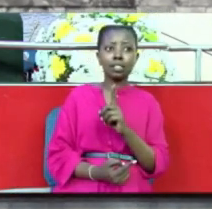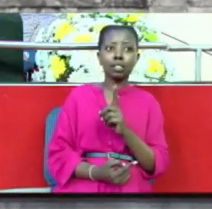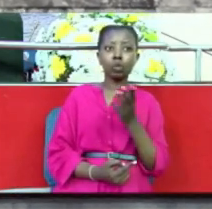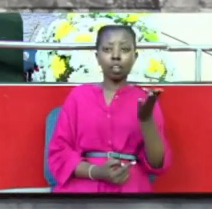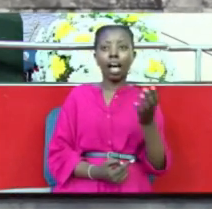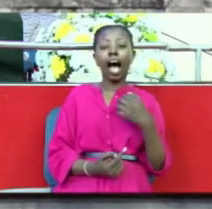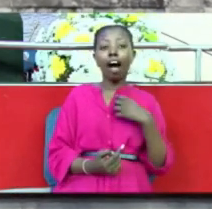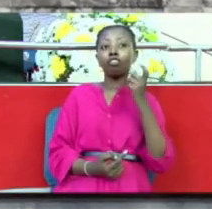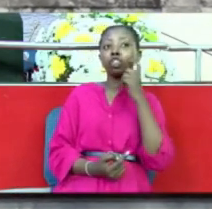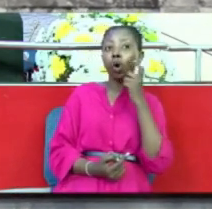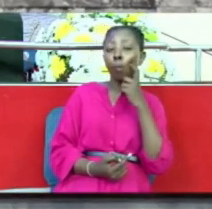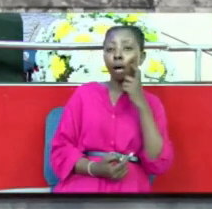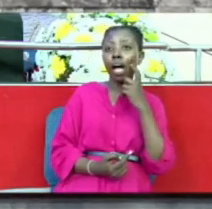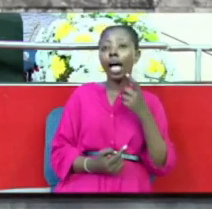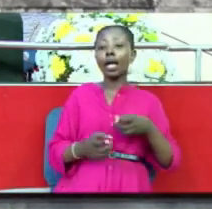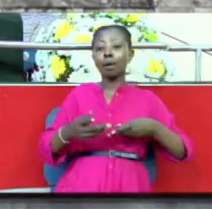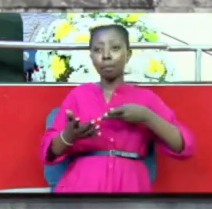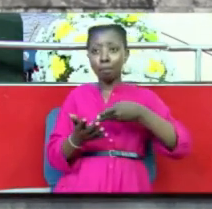Na analipa watu.